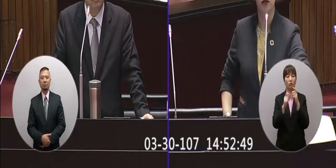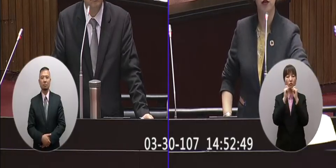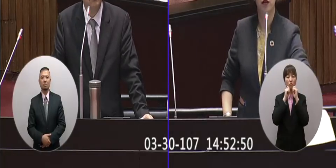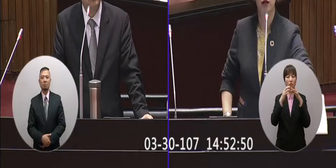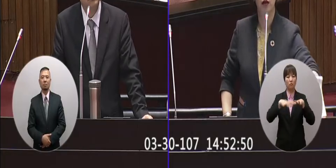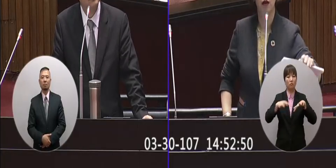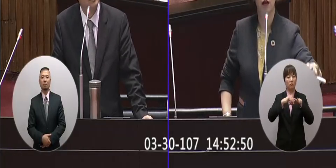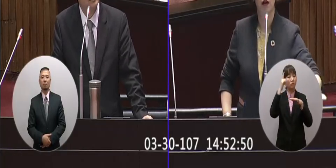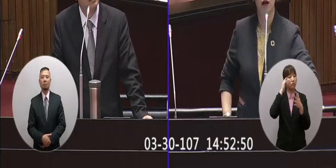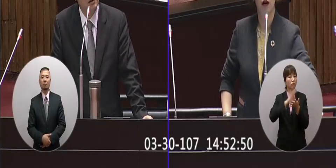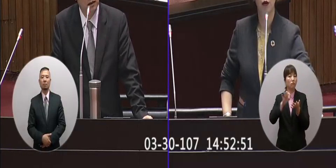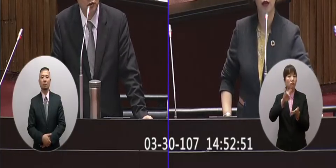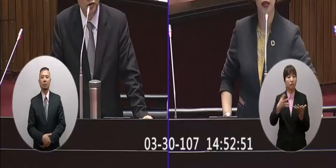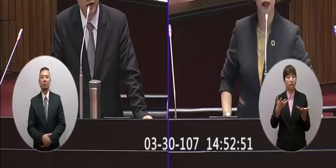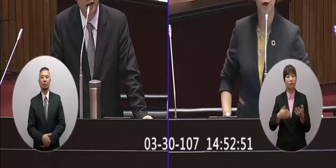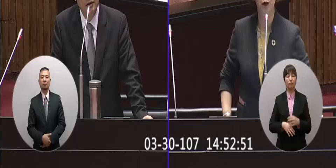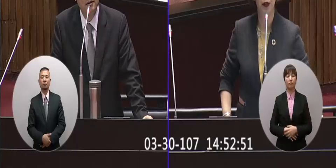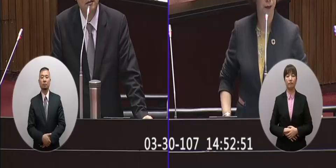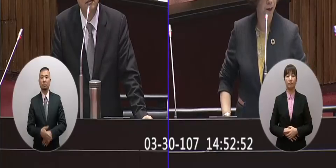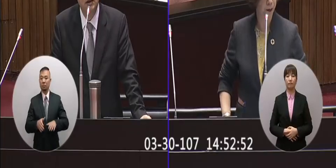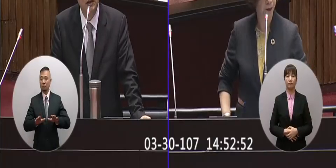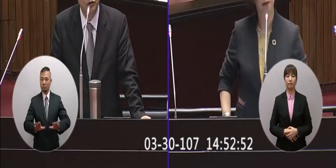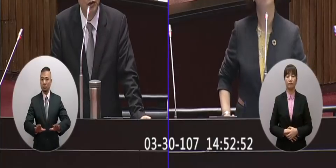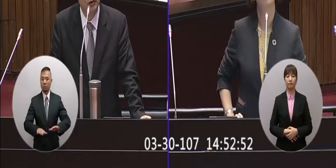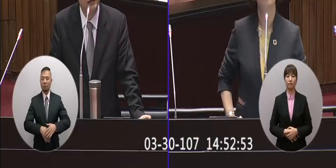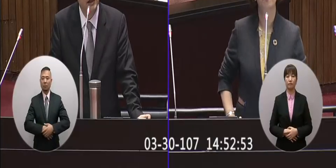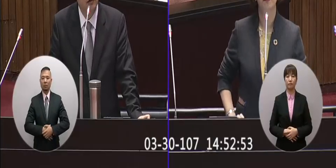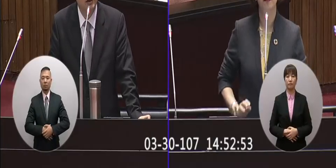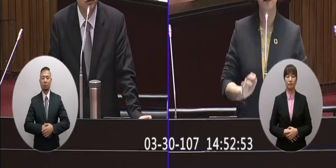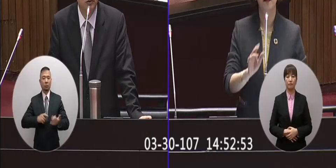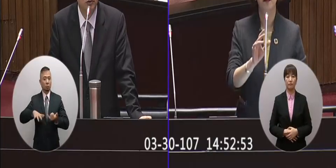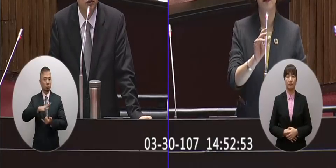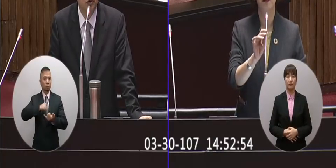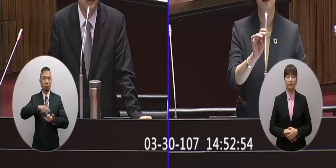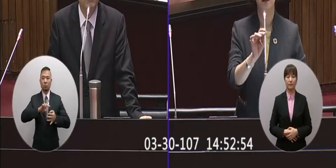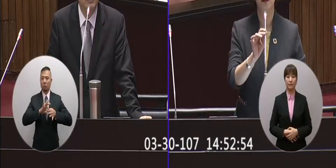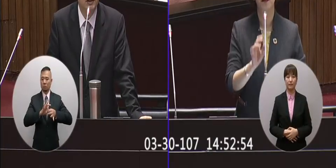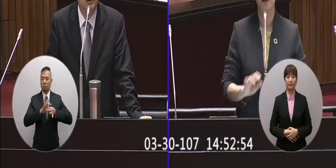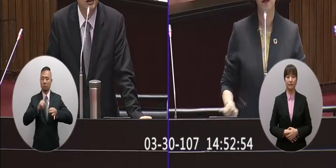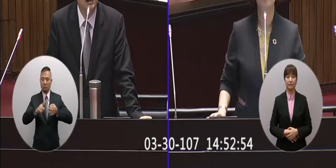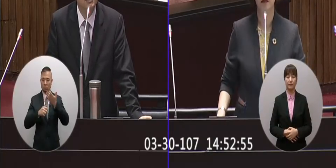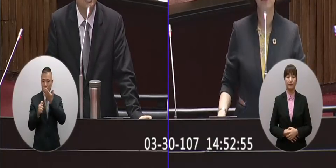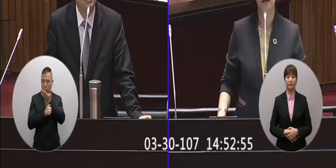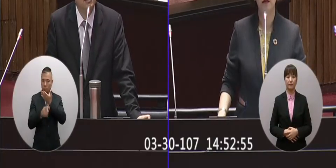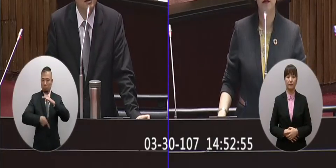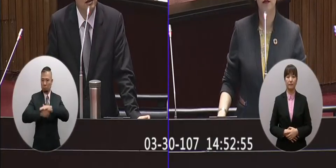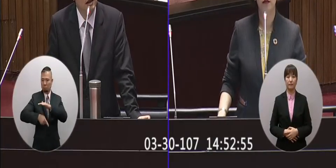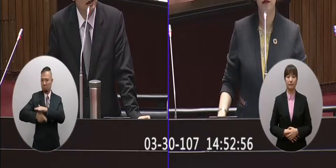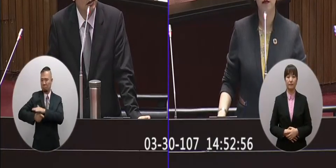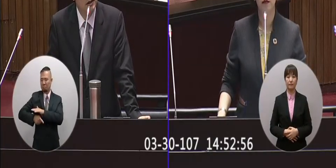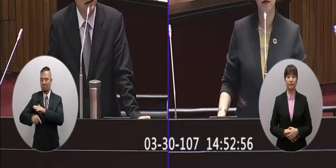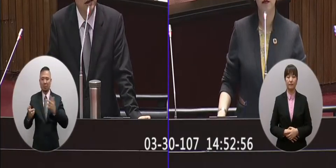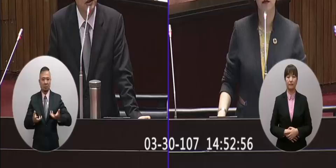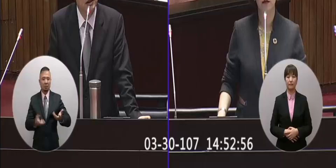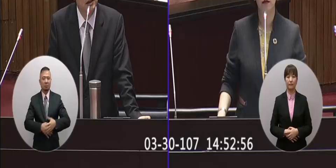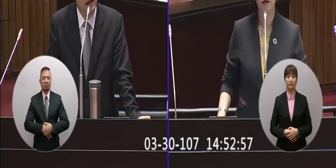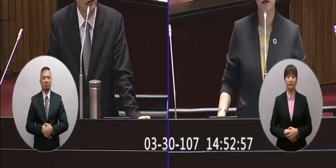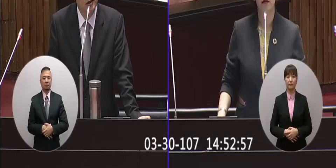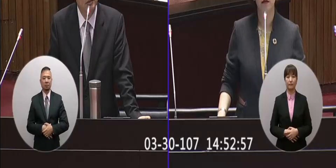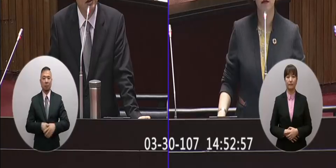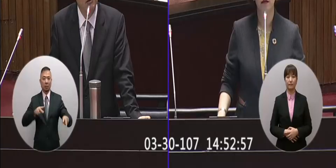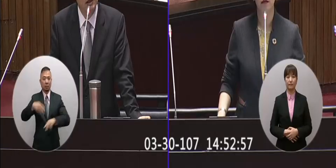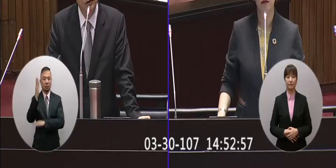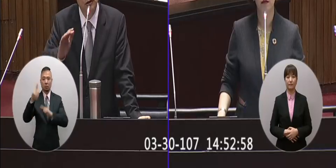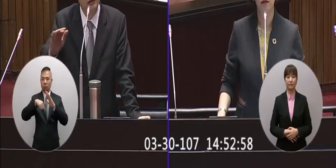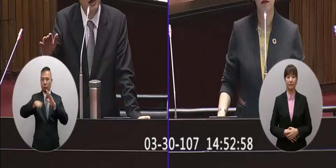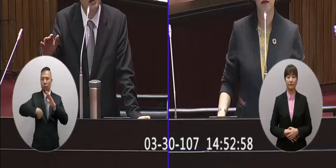要用？用在哪些部分？ 目前因为全国都非常关注毒品犯罪的问题。所以行政院呢采